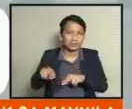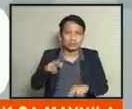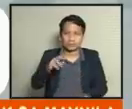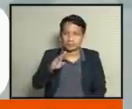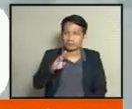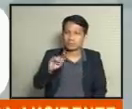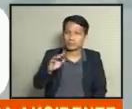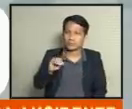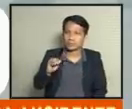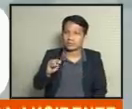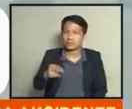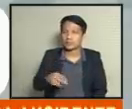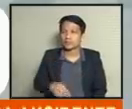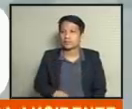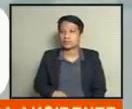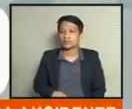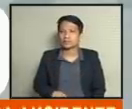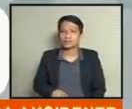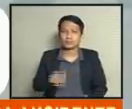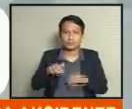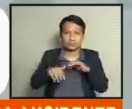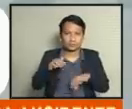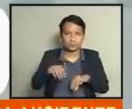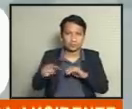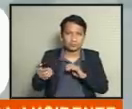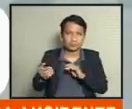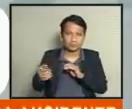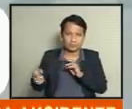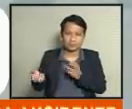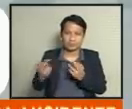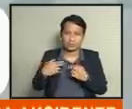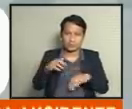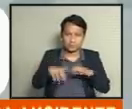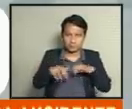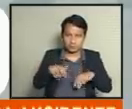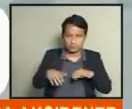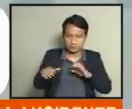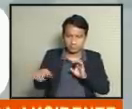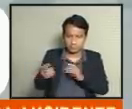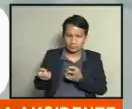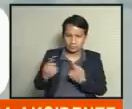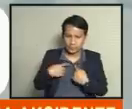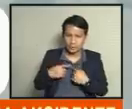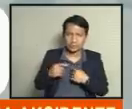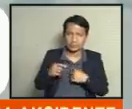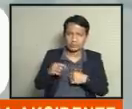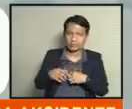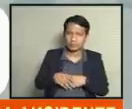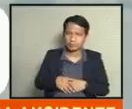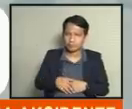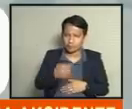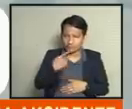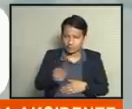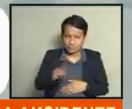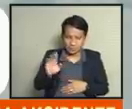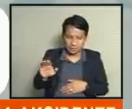po. Nakachat okay. Po lang po one time, nag-reply siya, ang sabi niya. Paano po niyo po chinat?